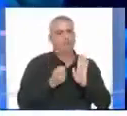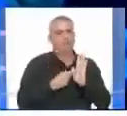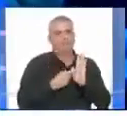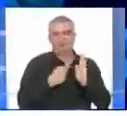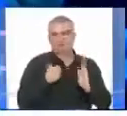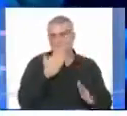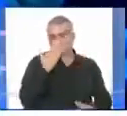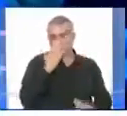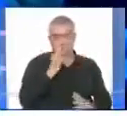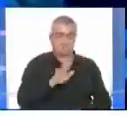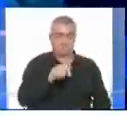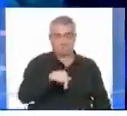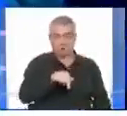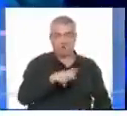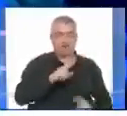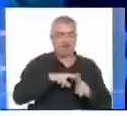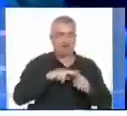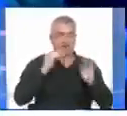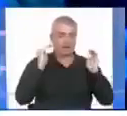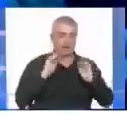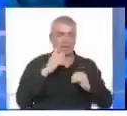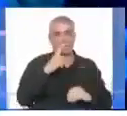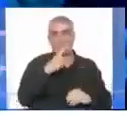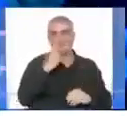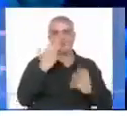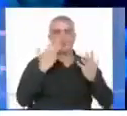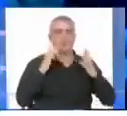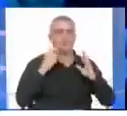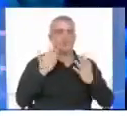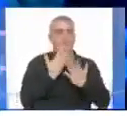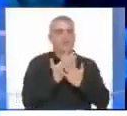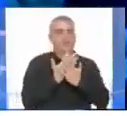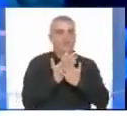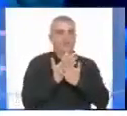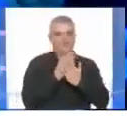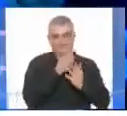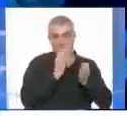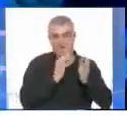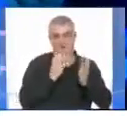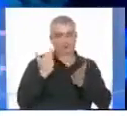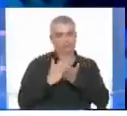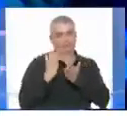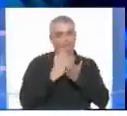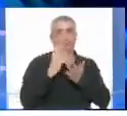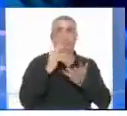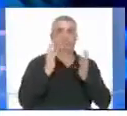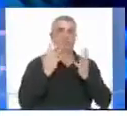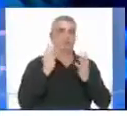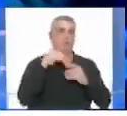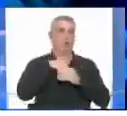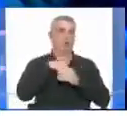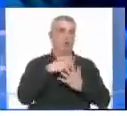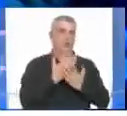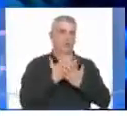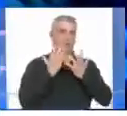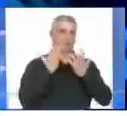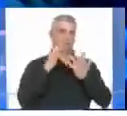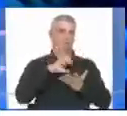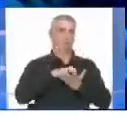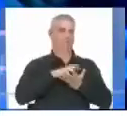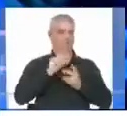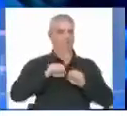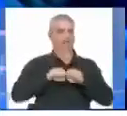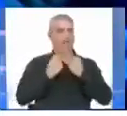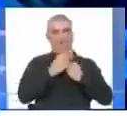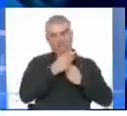מעריך שבמאי השנה, אחרי כיזוז של כ-190 עדים על ידי הפרקליטות, בהם עדים מאוד מרכזיים שהיו אמורים להזיק